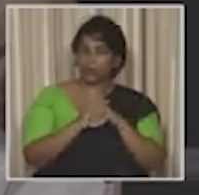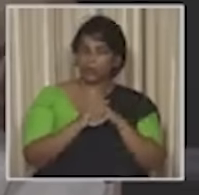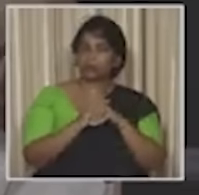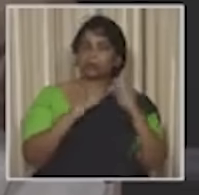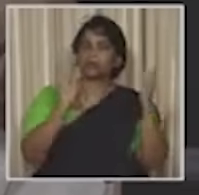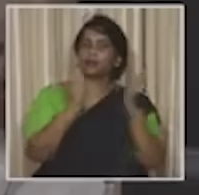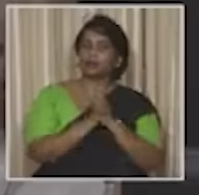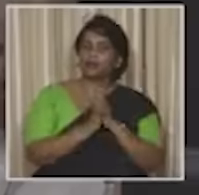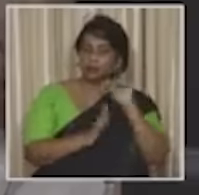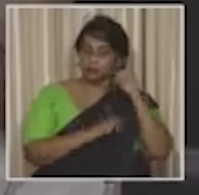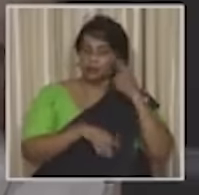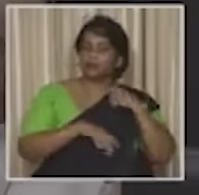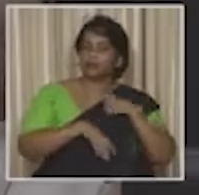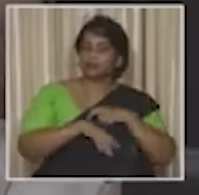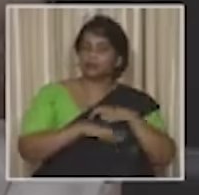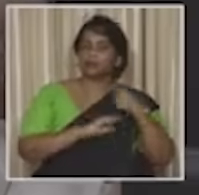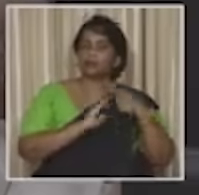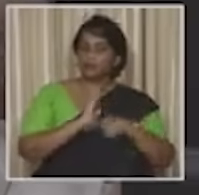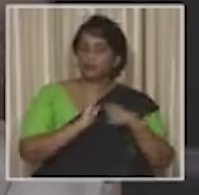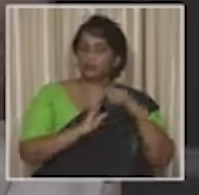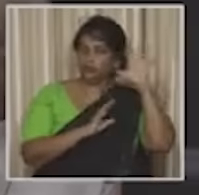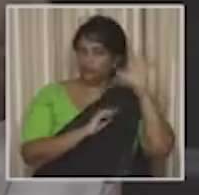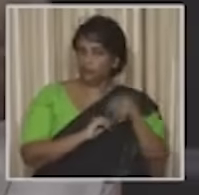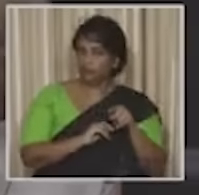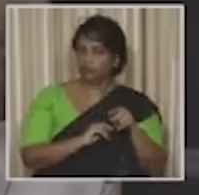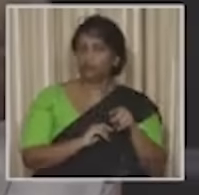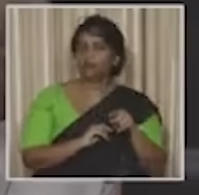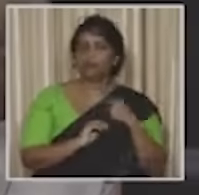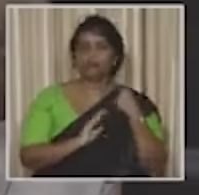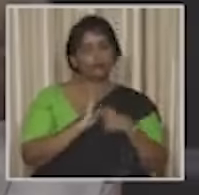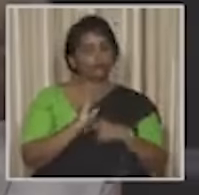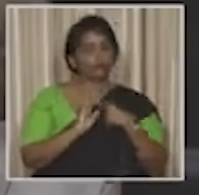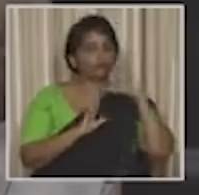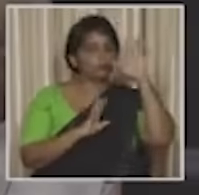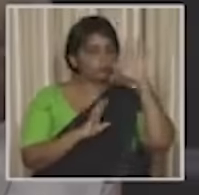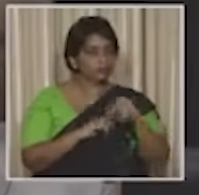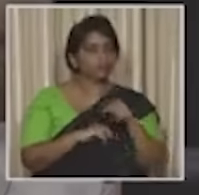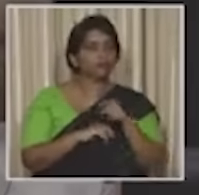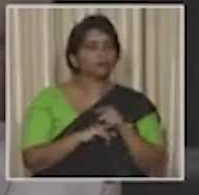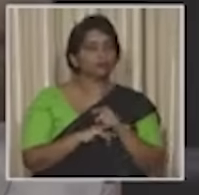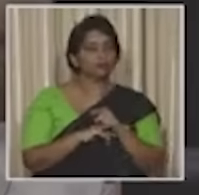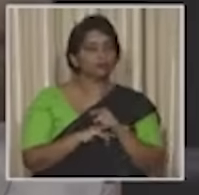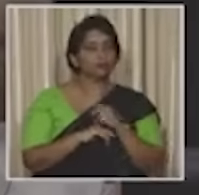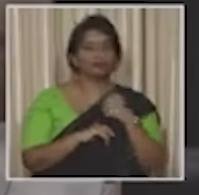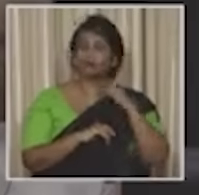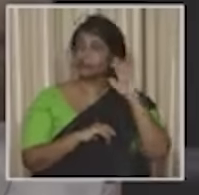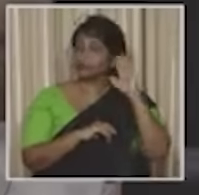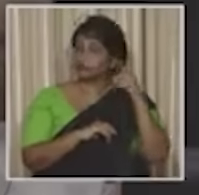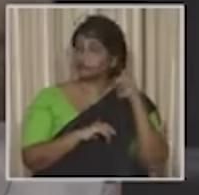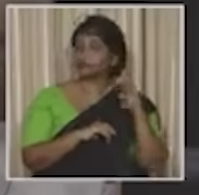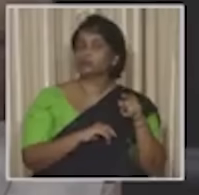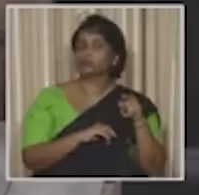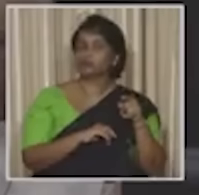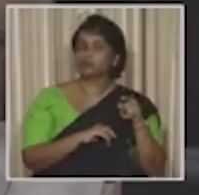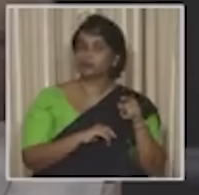එතනදී පළවෙනි වතාවට ලංකාවට ඇවිල්ලා තියෙන්නේ ලංකාවට ඒ ගෙනාව එක ගැන විශේෂයෙන්ම